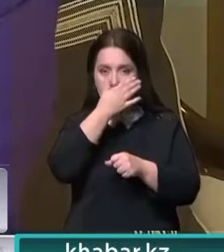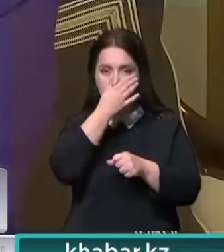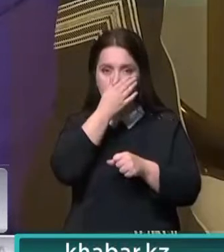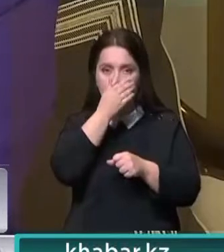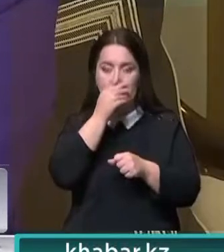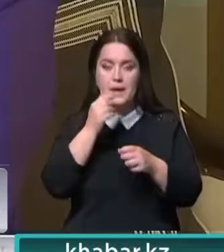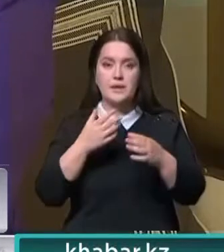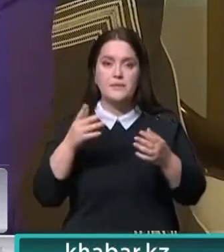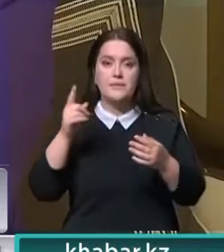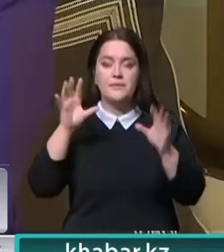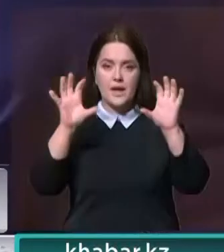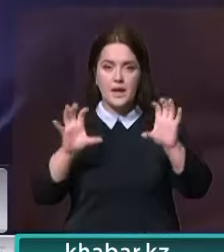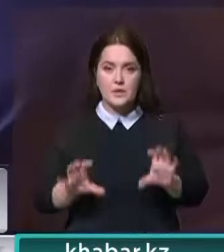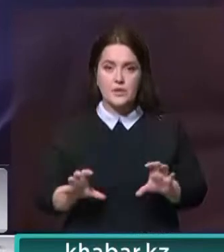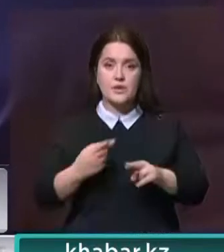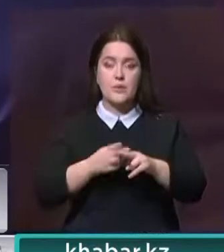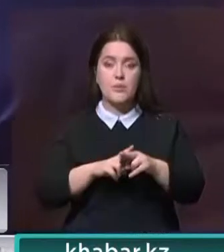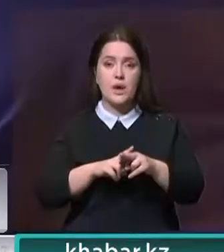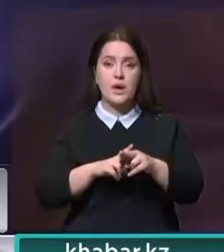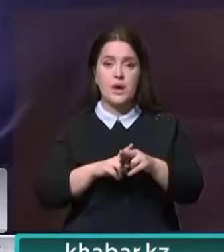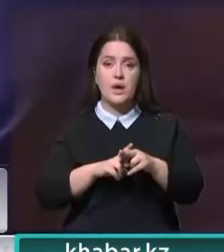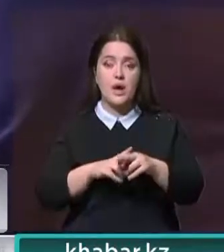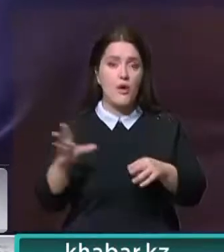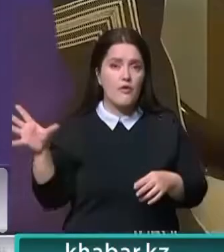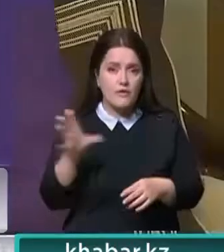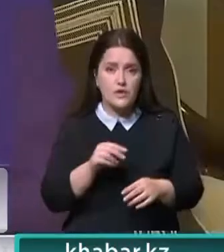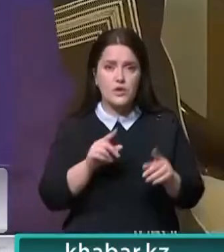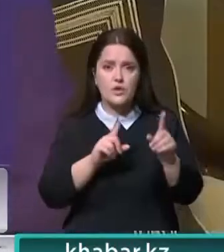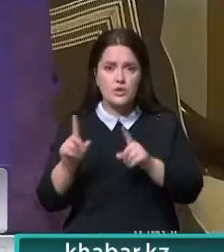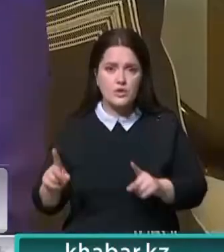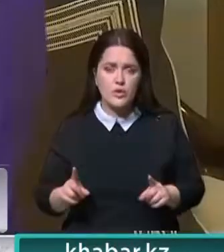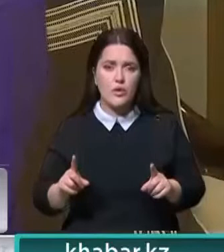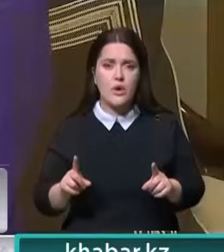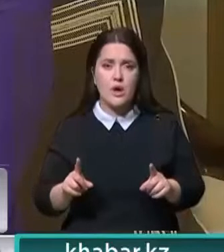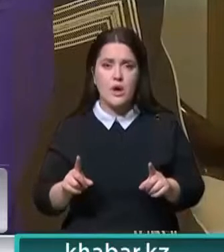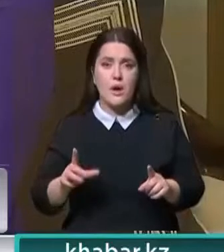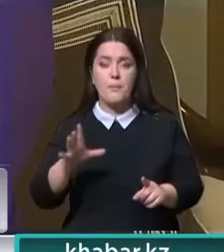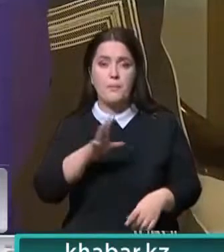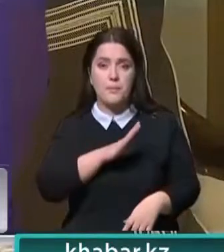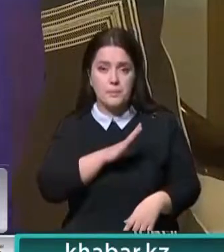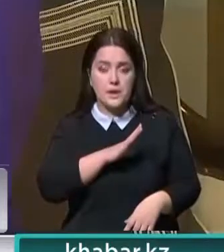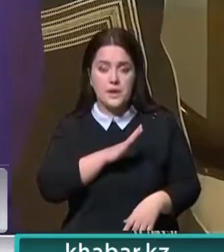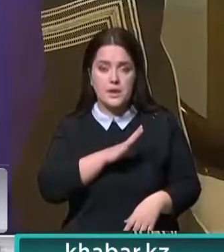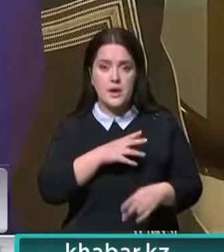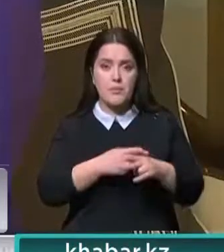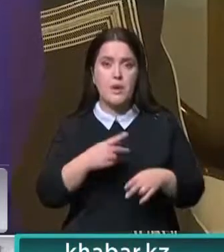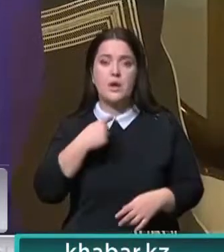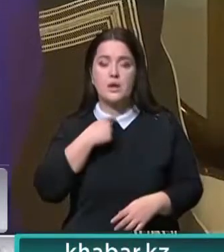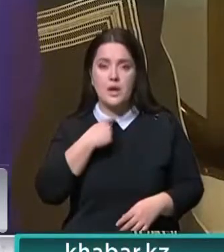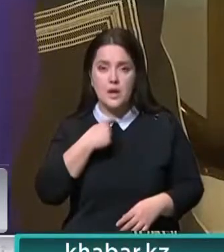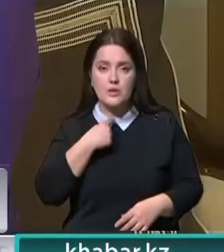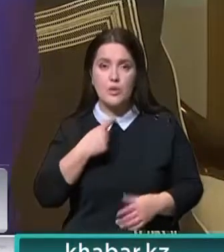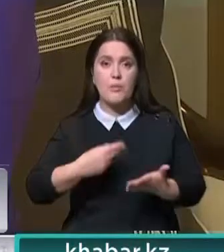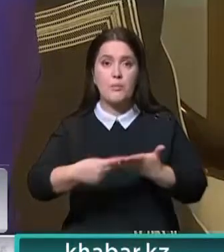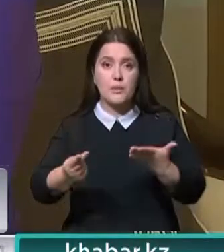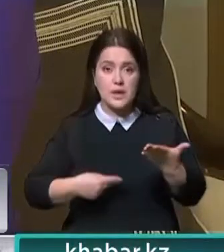разрабатывалась Конституция как основной закон, вот все, что было определено и проголосовано и